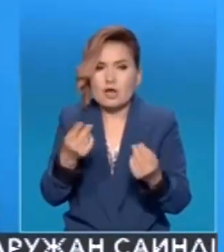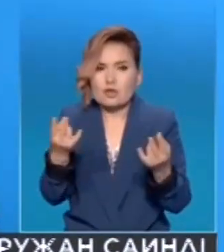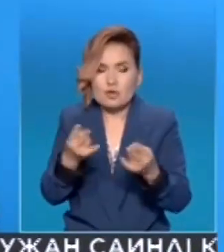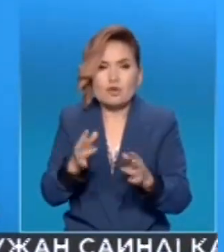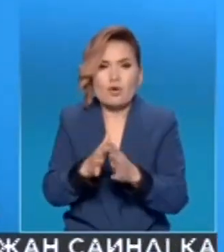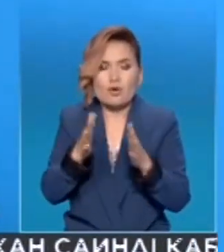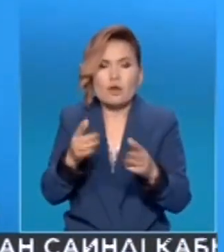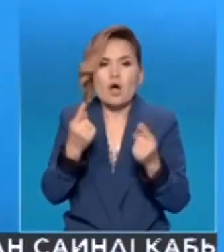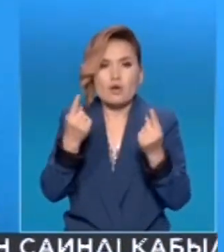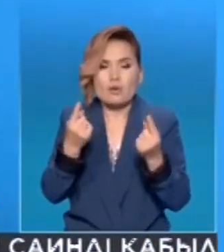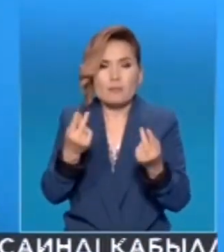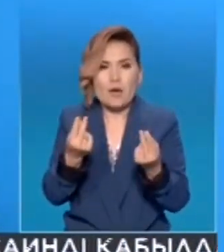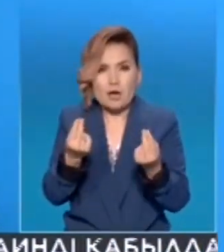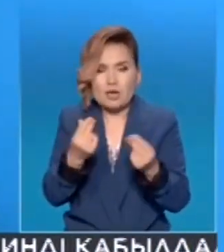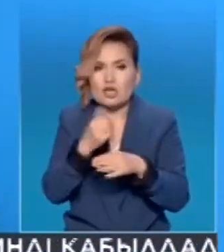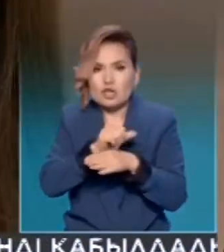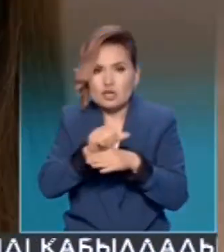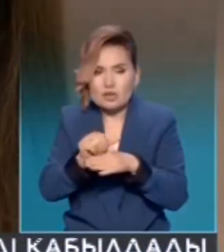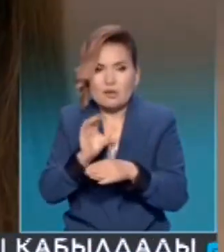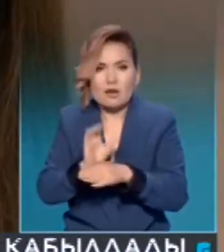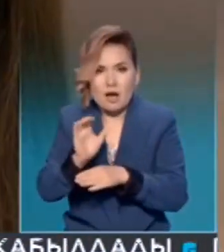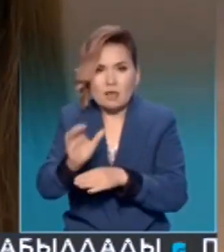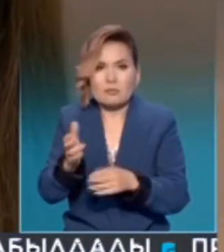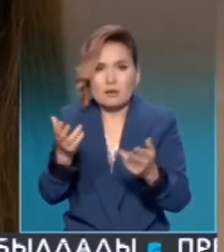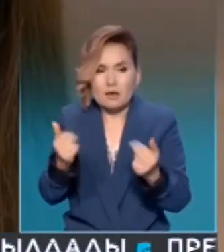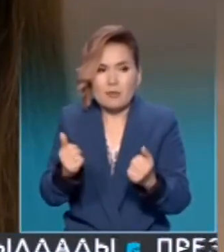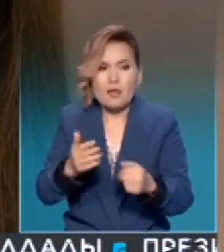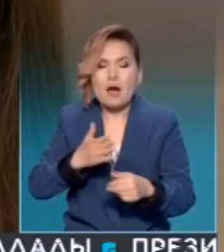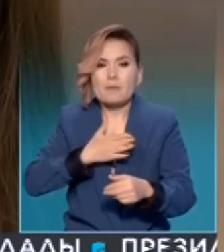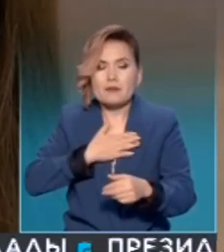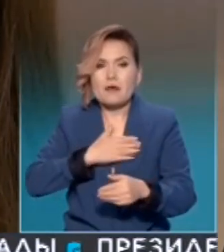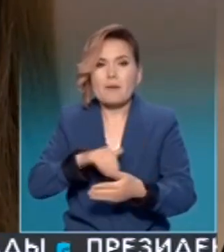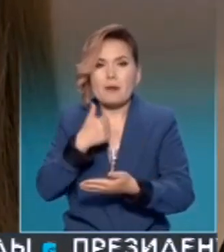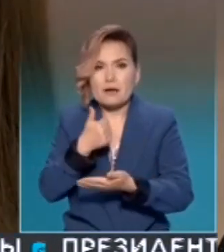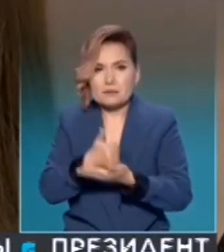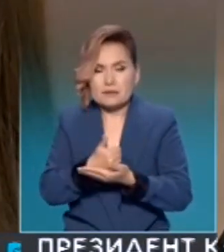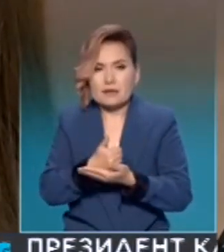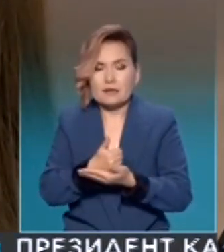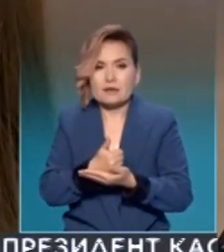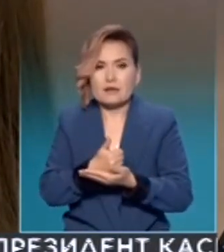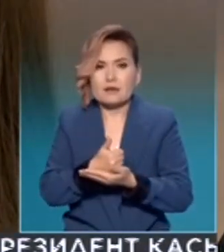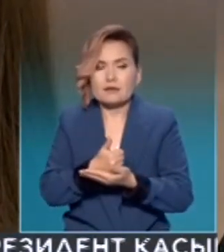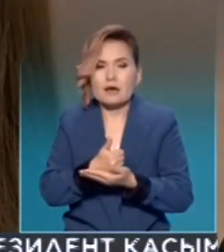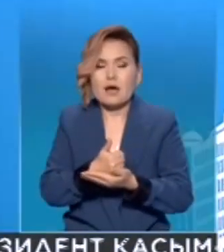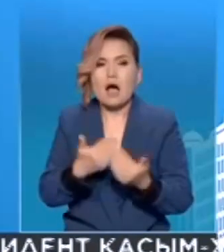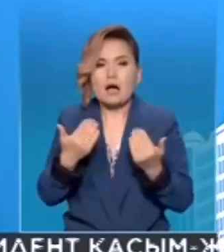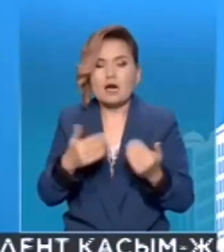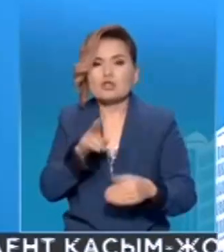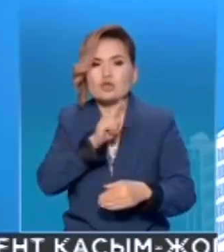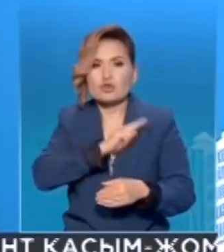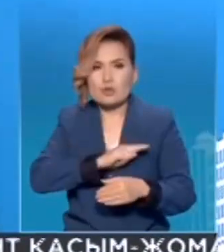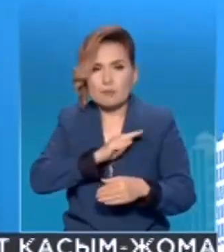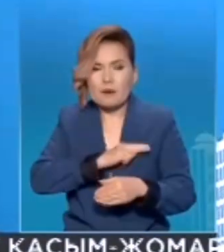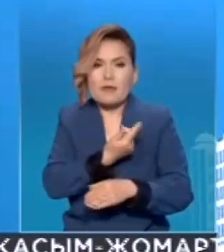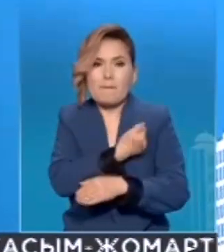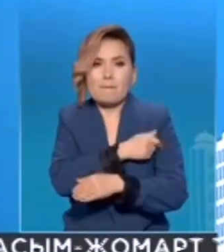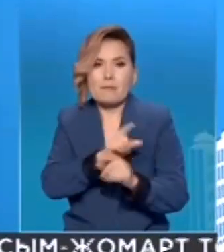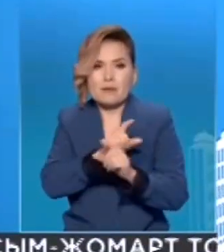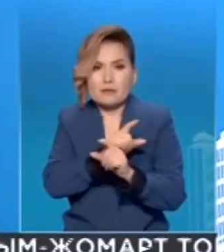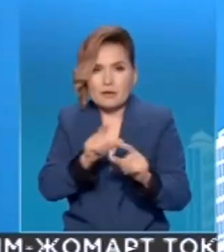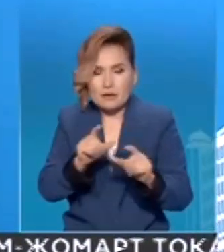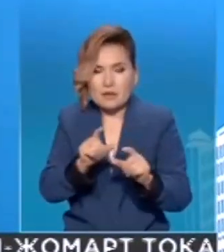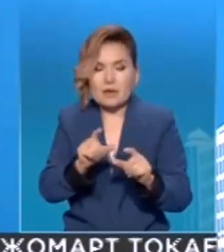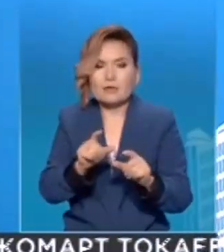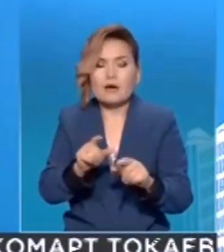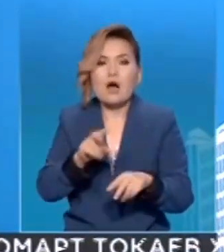үлкен қаражат, ол қаражат шетелге кетіп жатыр. Ең бастысы бізге біріншіден мына қазір жұмыс жасап жатқан медициналық